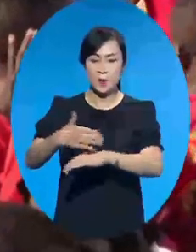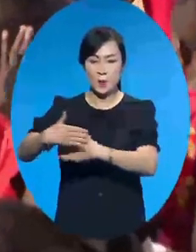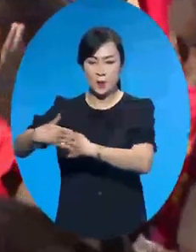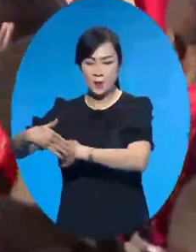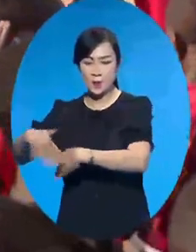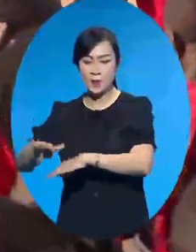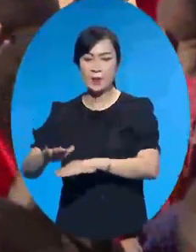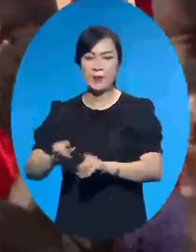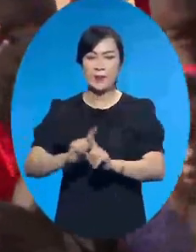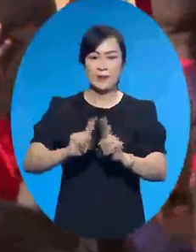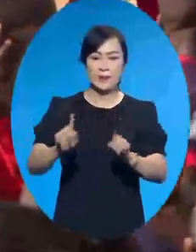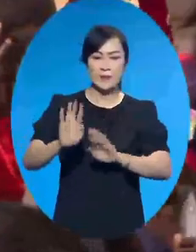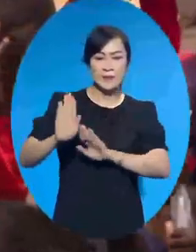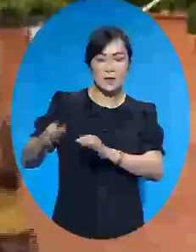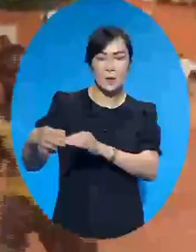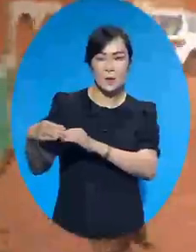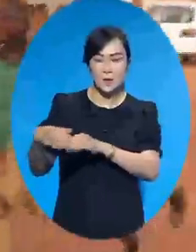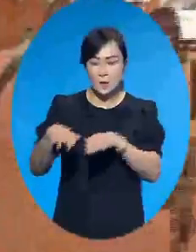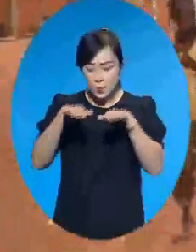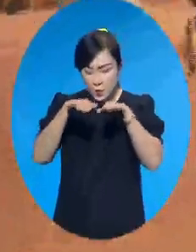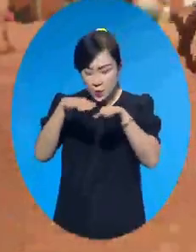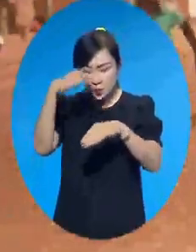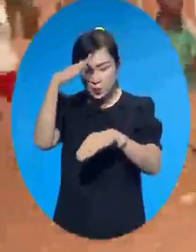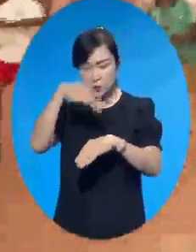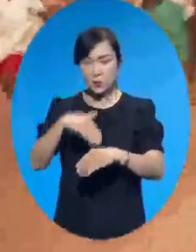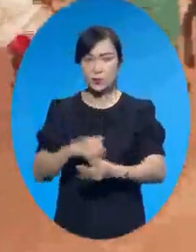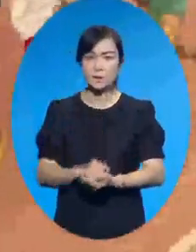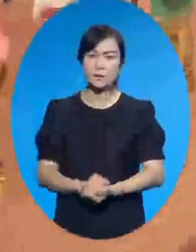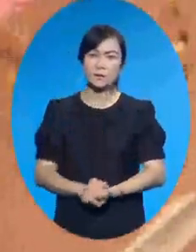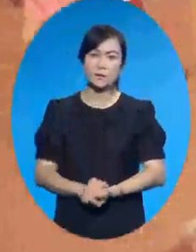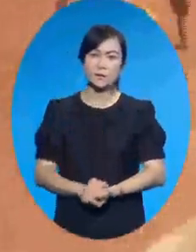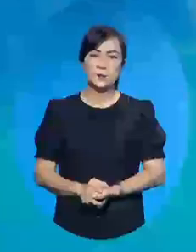khác trong cuộc chiến đấu chống lại các nhóm Hồi giáo cực đoan trong khu vực.